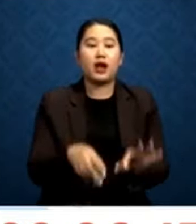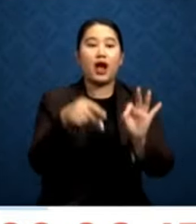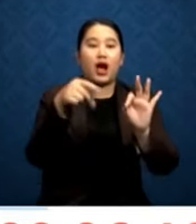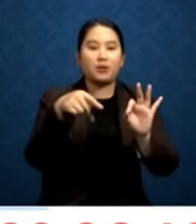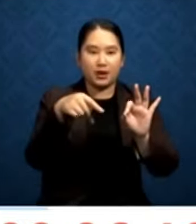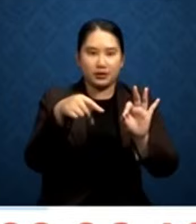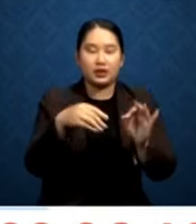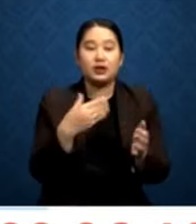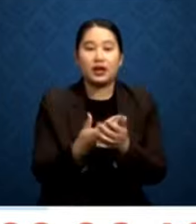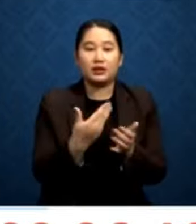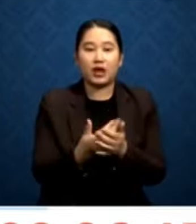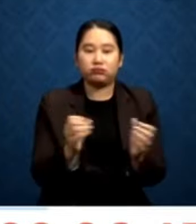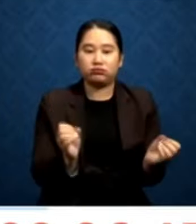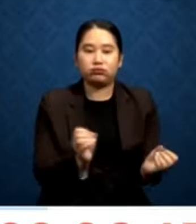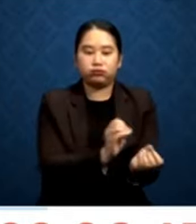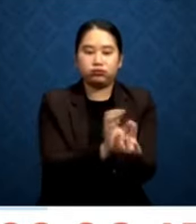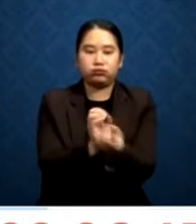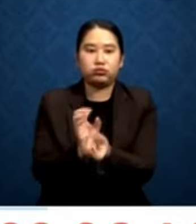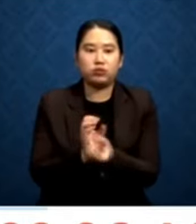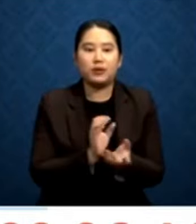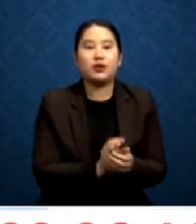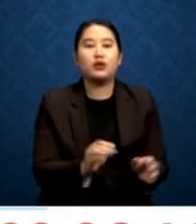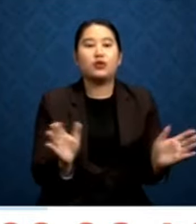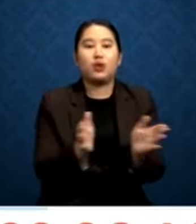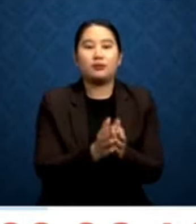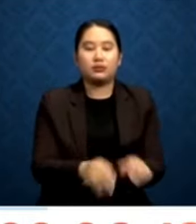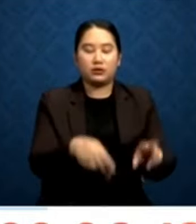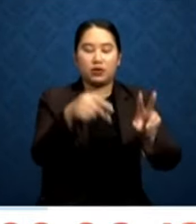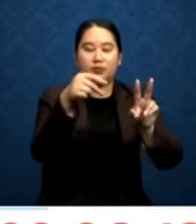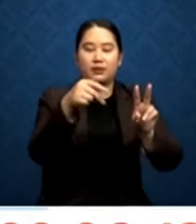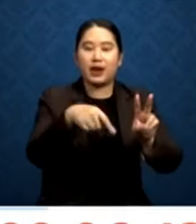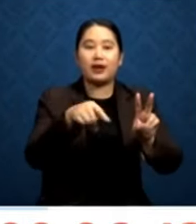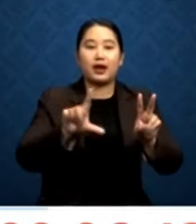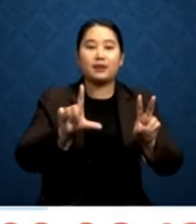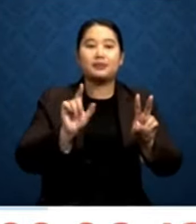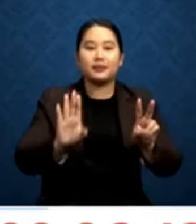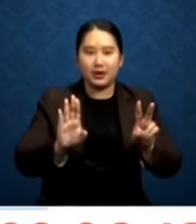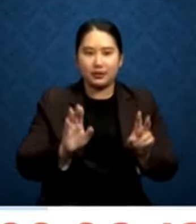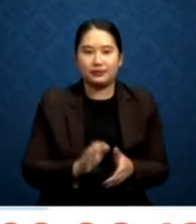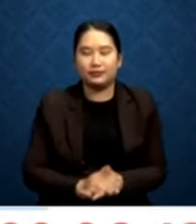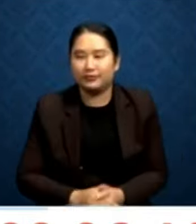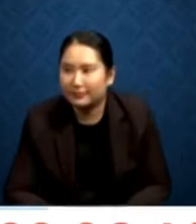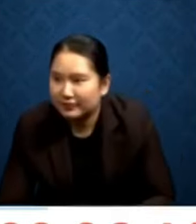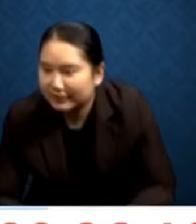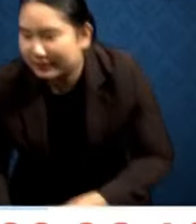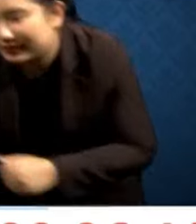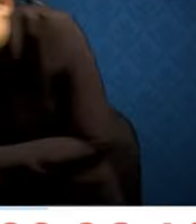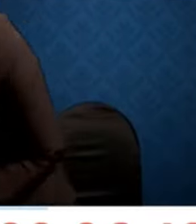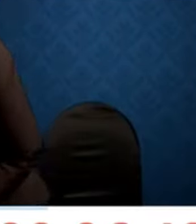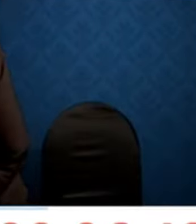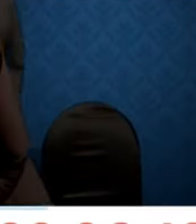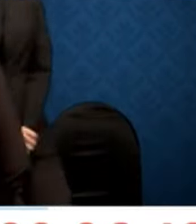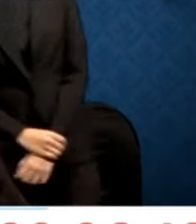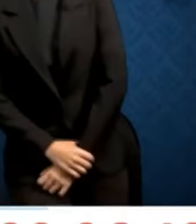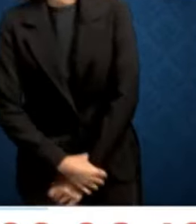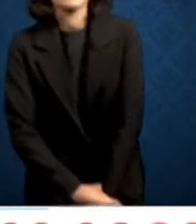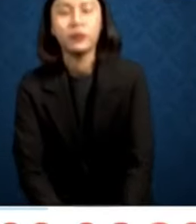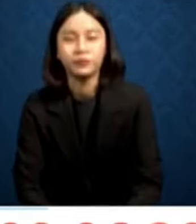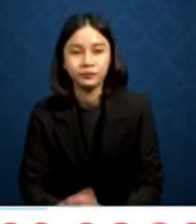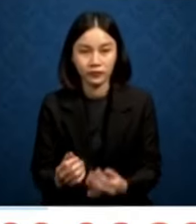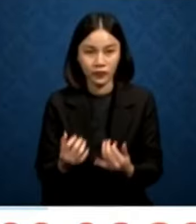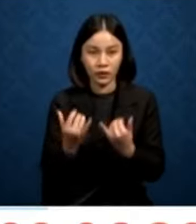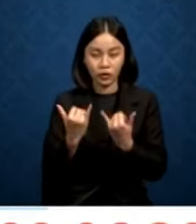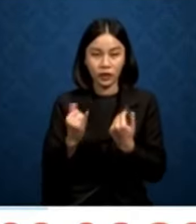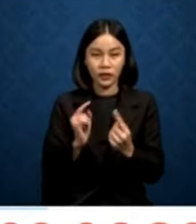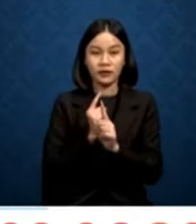วนะคะแล้วก็มค่าคเสียหายประมาณ 2,000 กวาล้านบาทซึ่งขนานี้ก็ถือว่าได้เข้